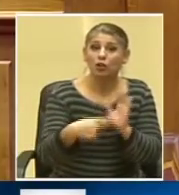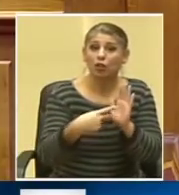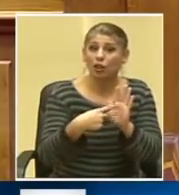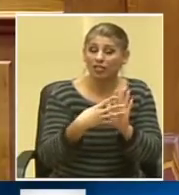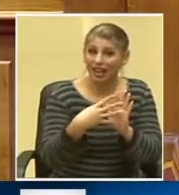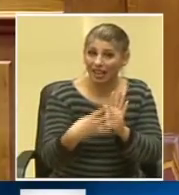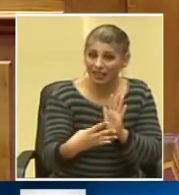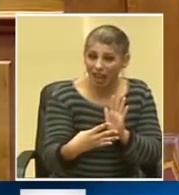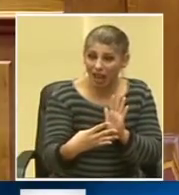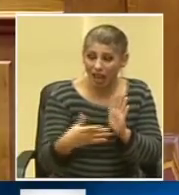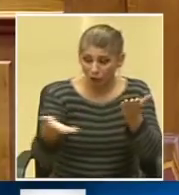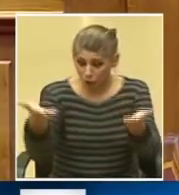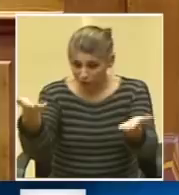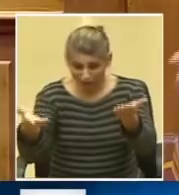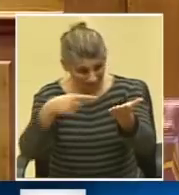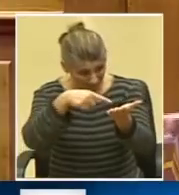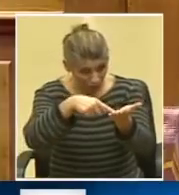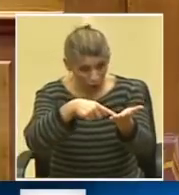με